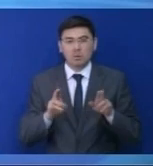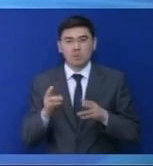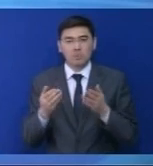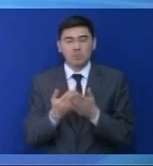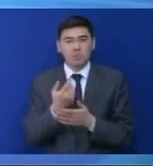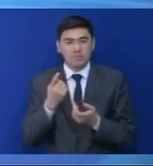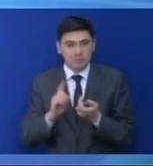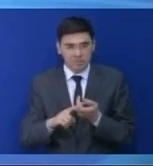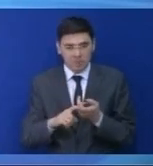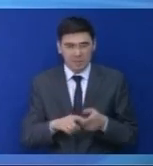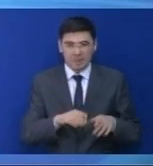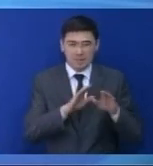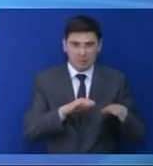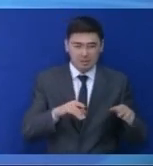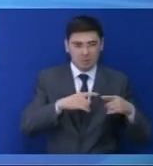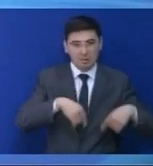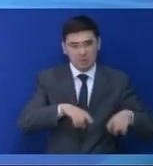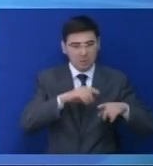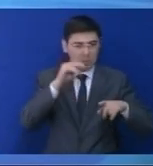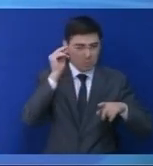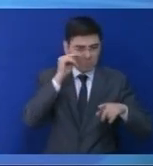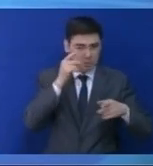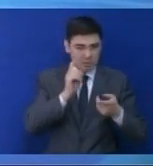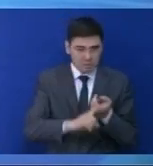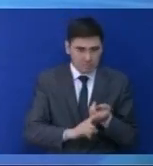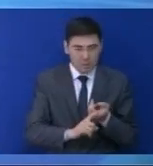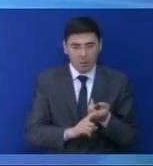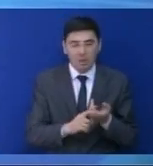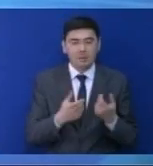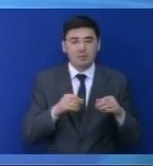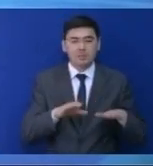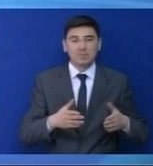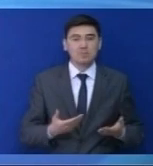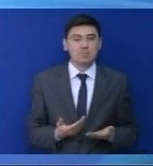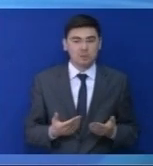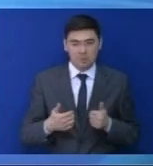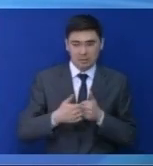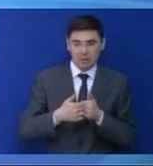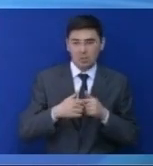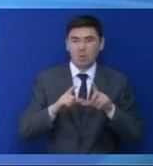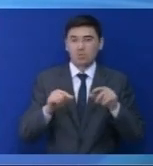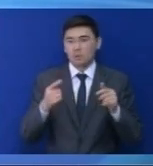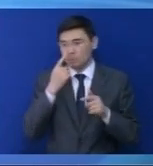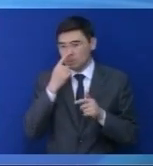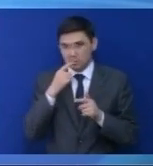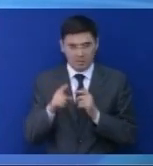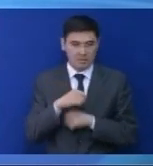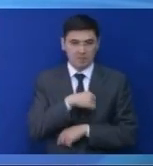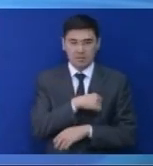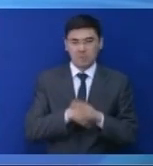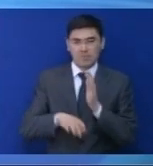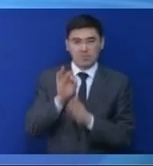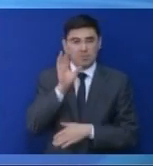балалары білім алатын мектепті тұрғылықты мекенжайына қарамастан өз қалауларынша таңдай алады. Осы және өзге де мәселелер қаладағы